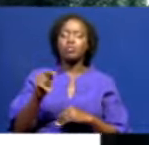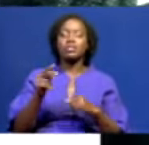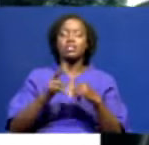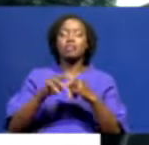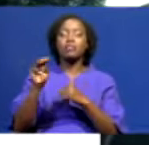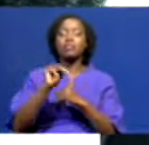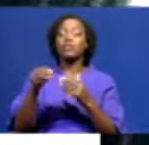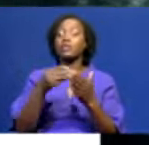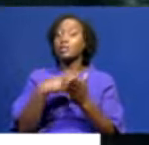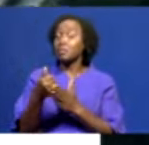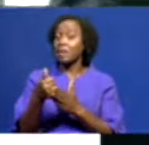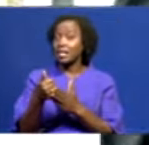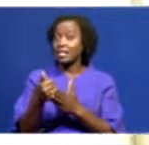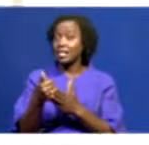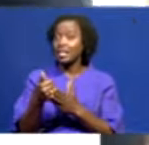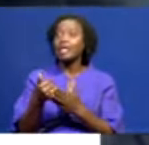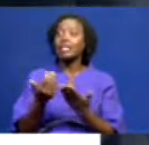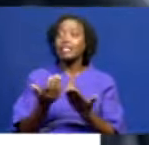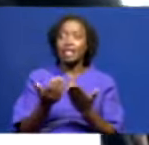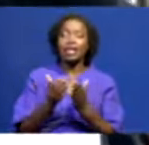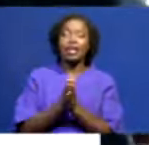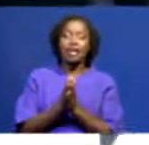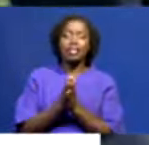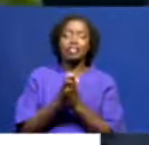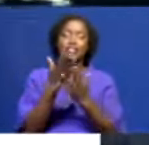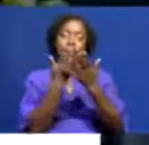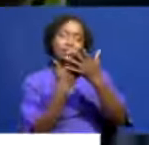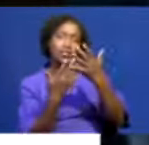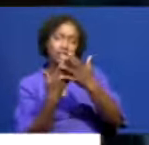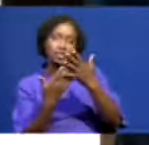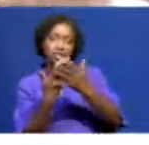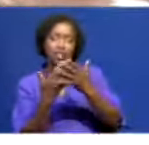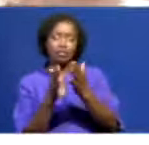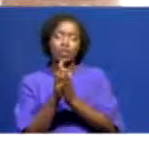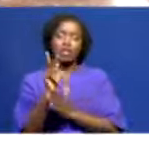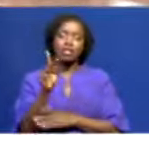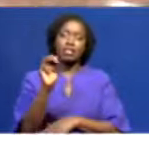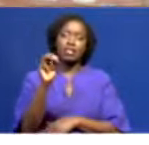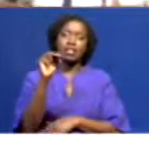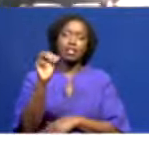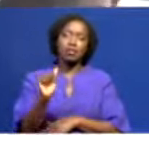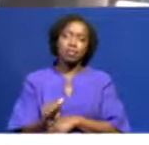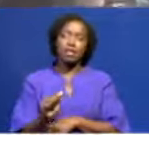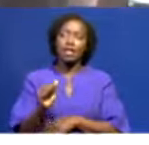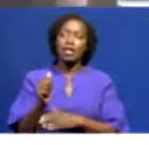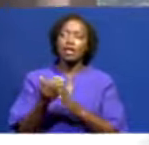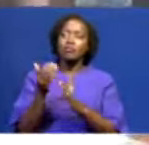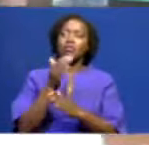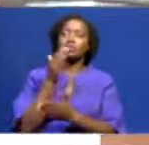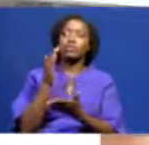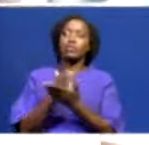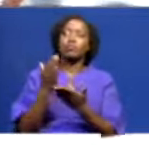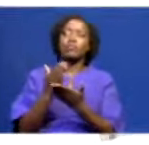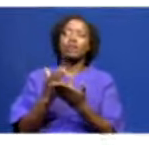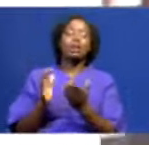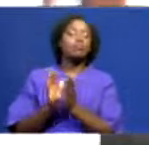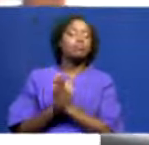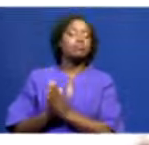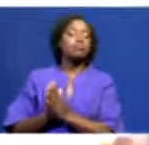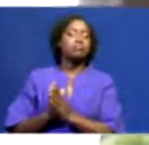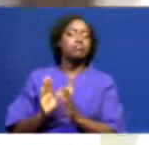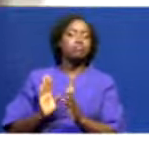ya ununuzi wa viandarua vya mbu na halmashauri ya Kemsa. Kabla ya kusitishwa kwa kikao hicho,